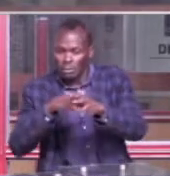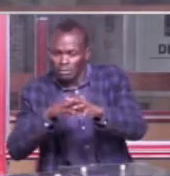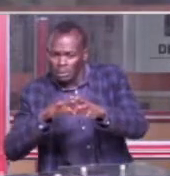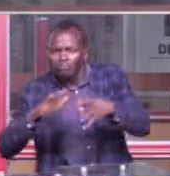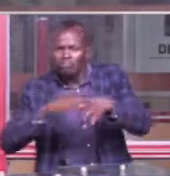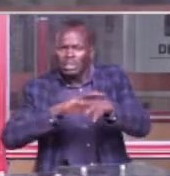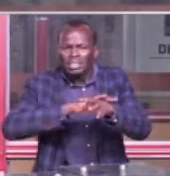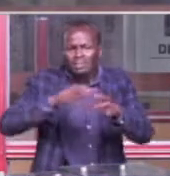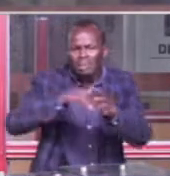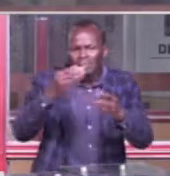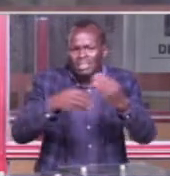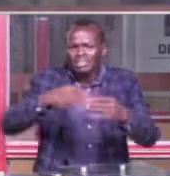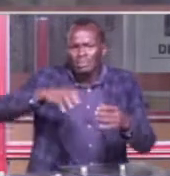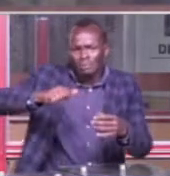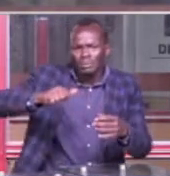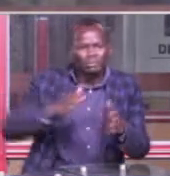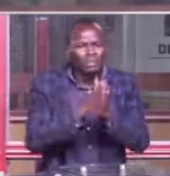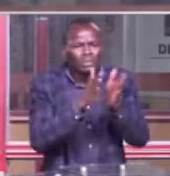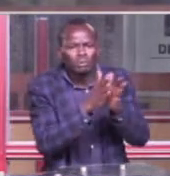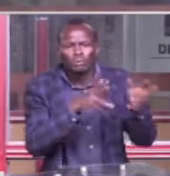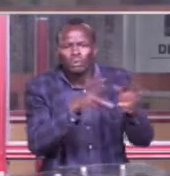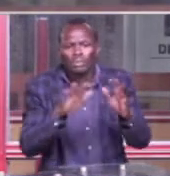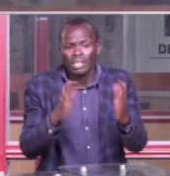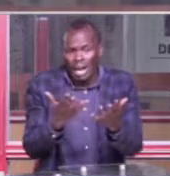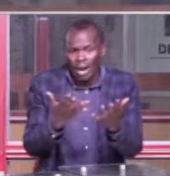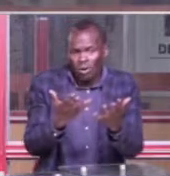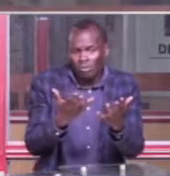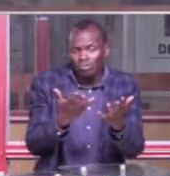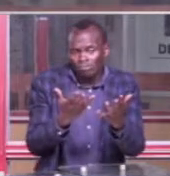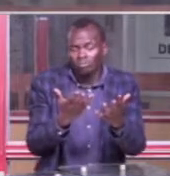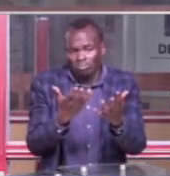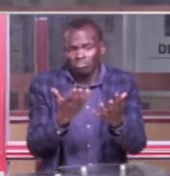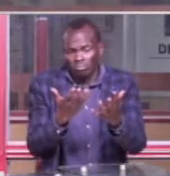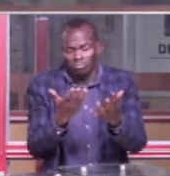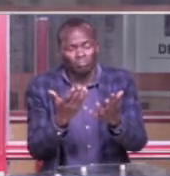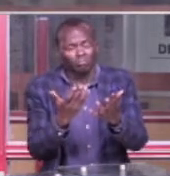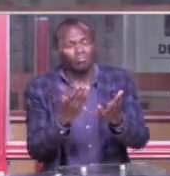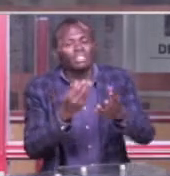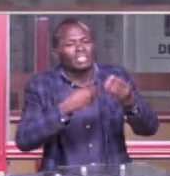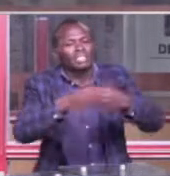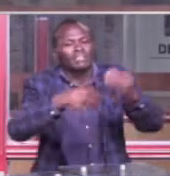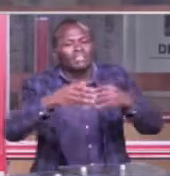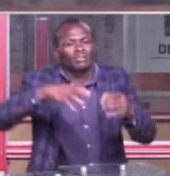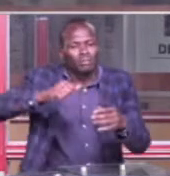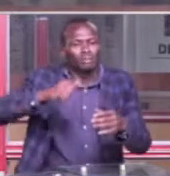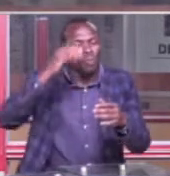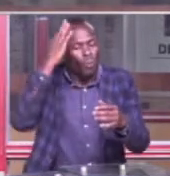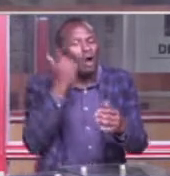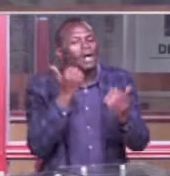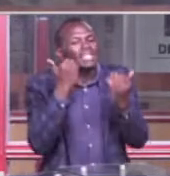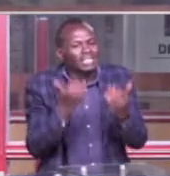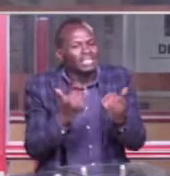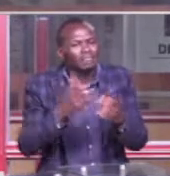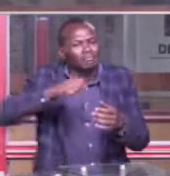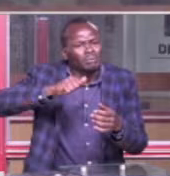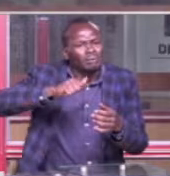bakozesa ensangi zino mu kubutunda, naddala mu kiseera kino we bulabikidde nga bungi ddala. Bano bakozesa ebizindaalo bayinza okuyita mu